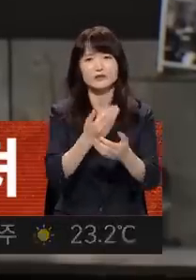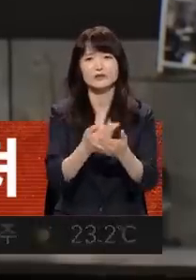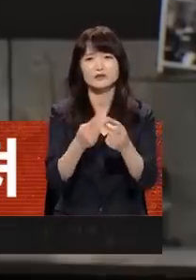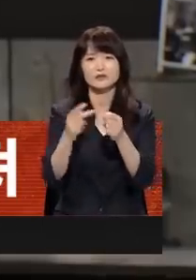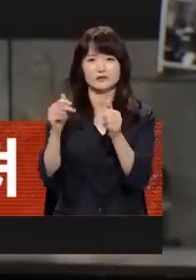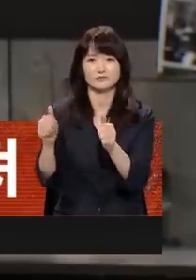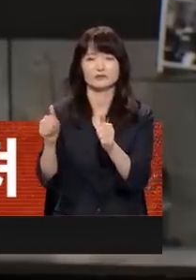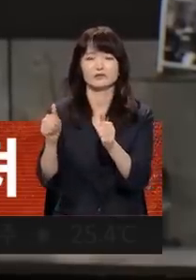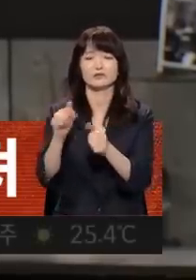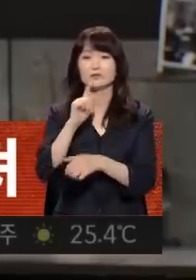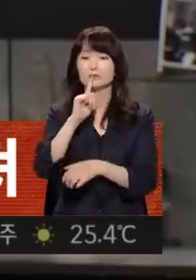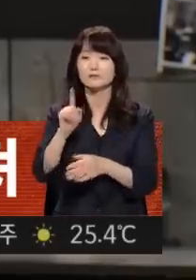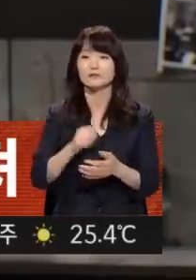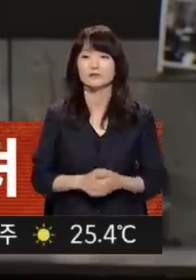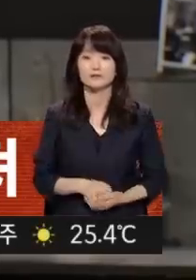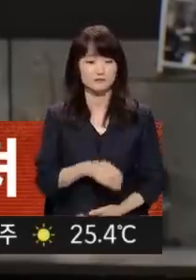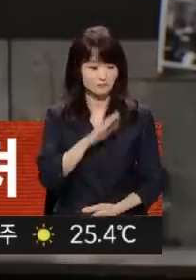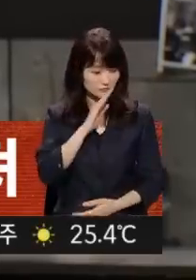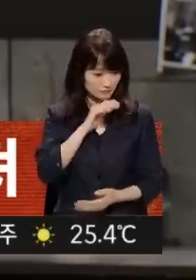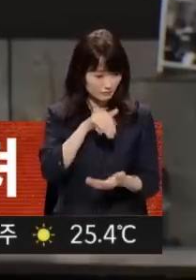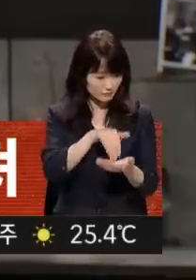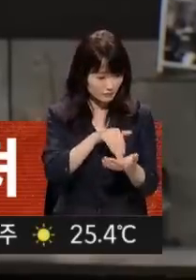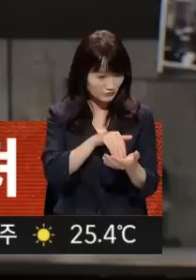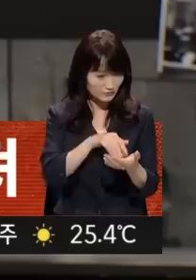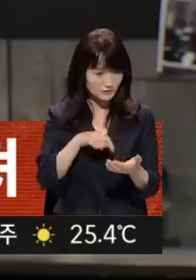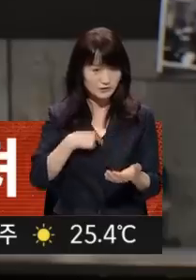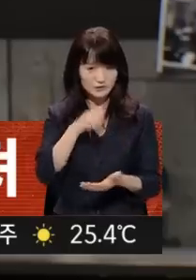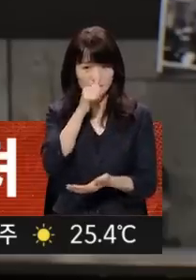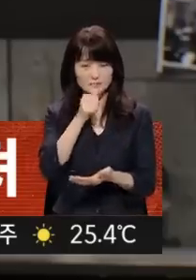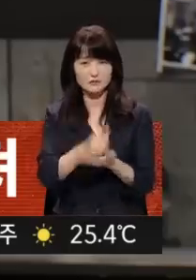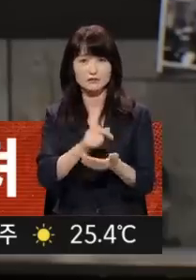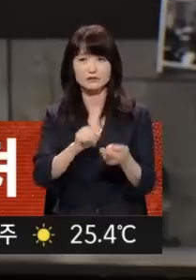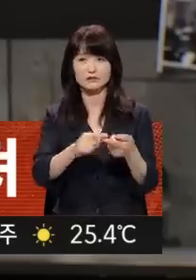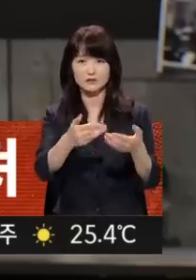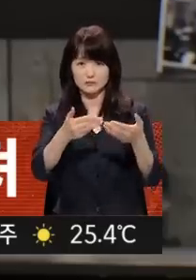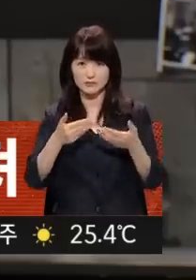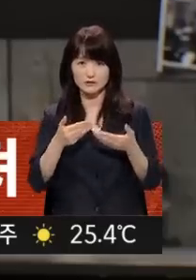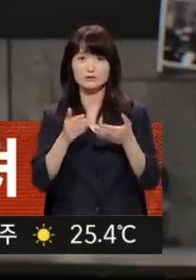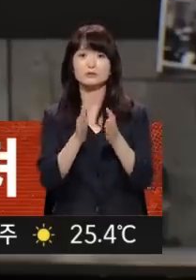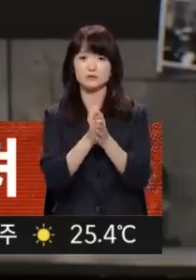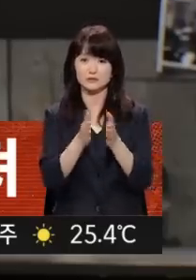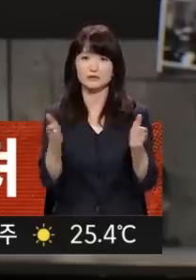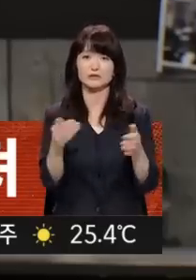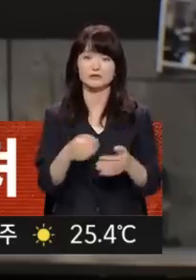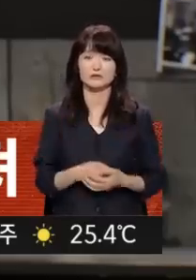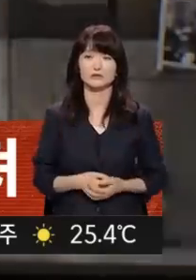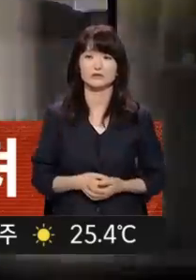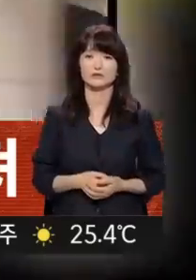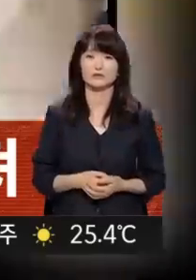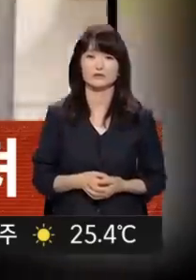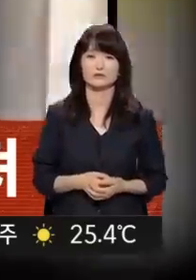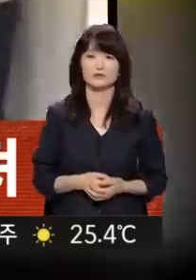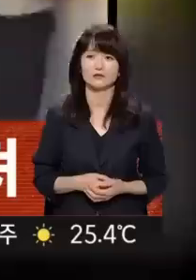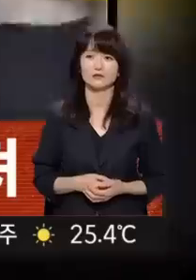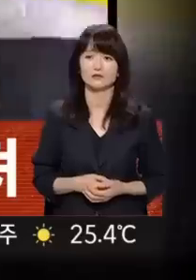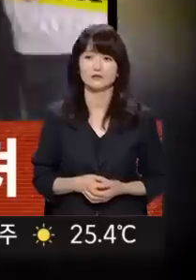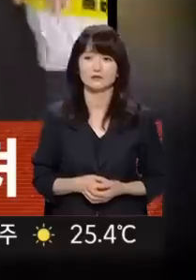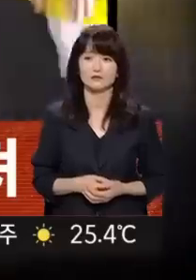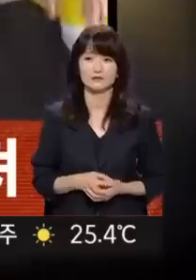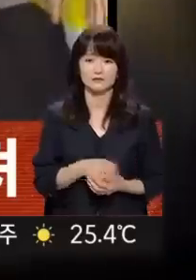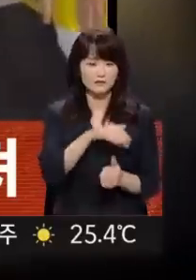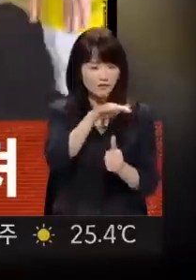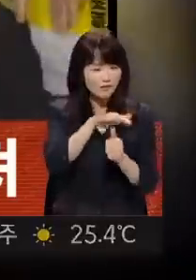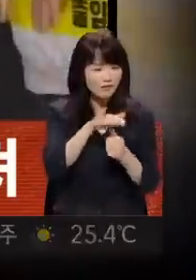항소심 재판부에서 이렇게 얘기를 합니다 진정한 반성은 자기 죄의 대가를 받아들인 것부터 시작을 한다 그리고 이렇게 참혹하게 어린